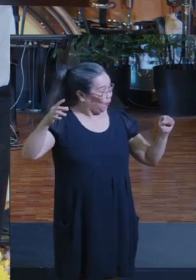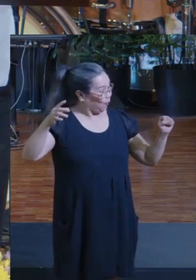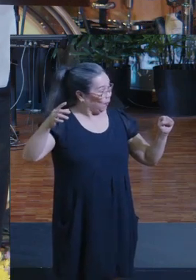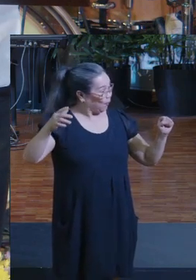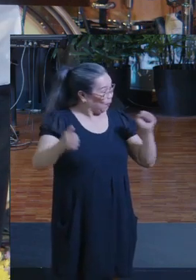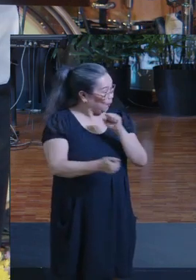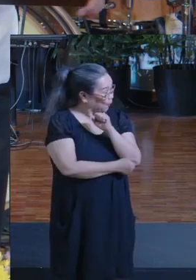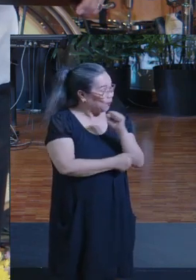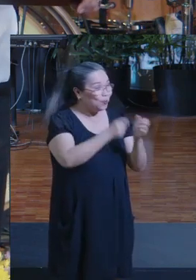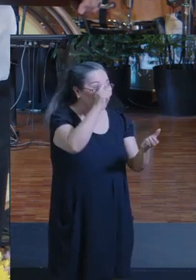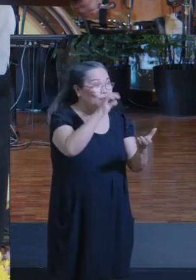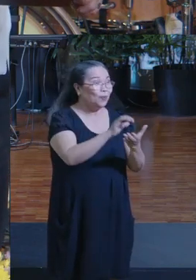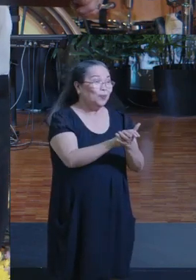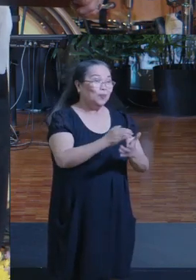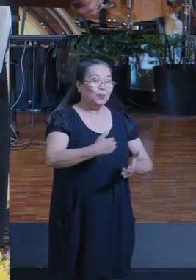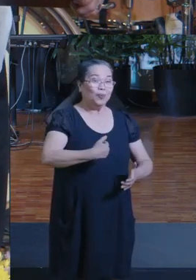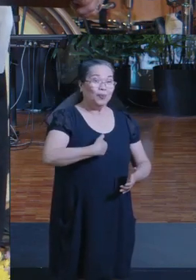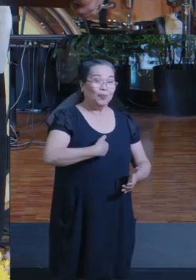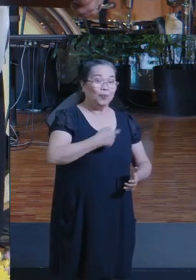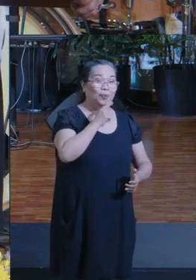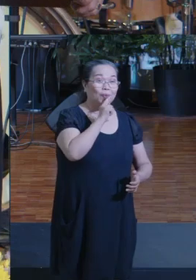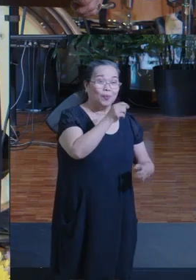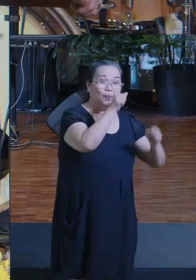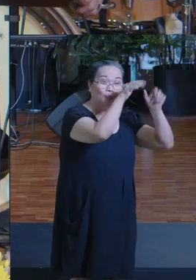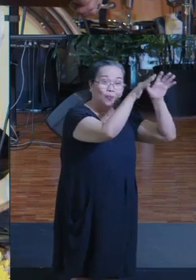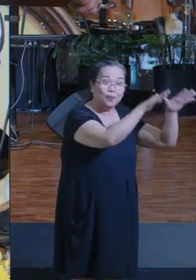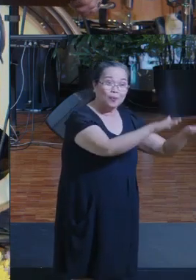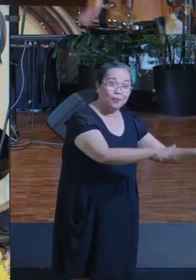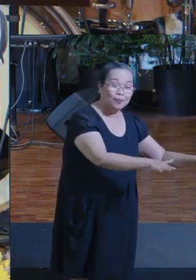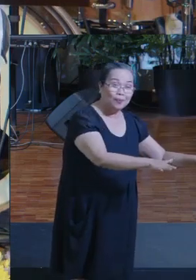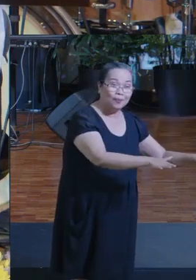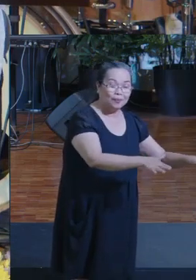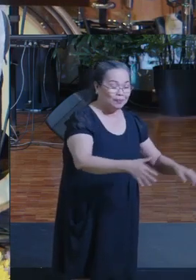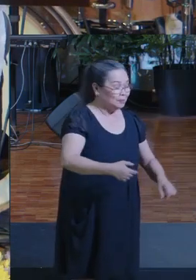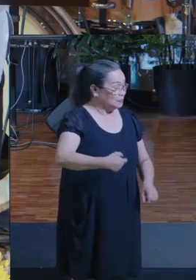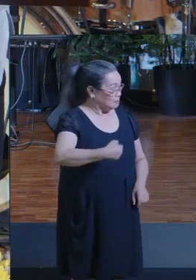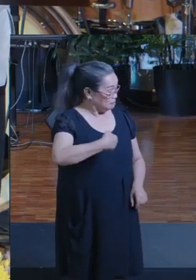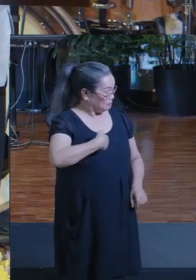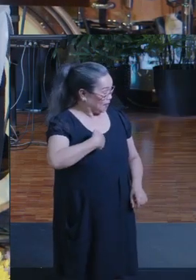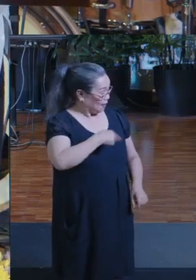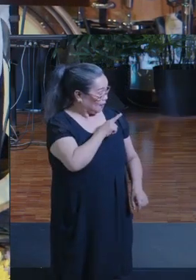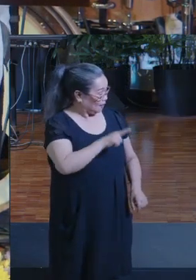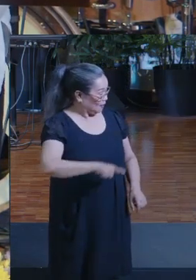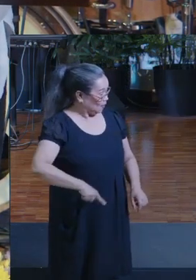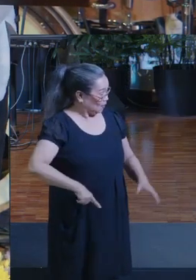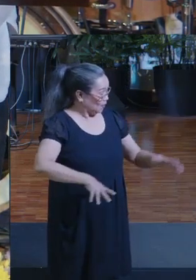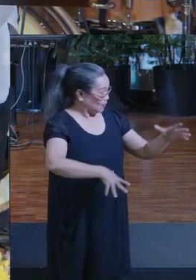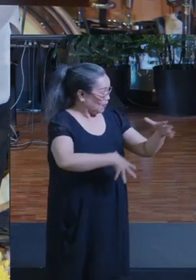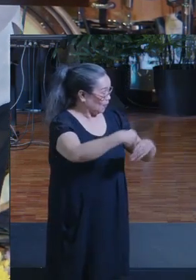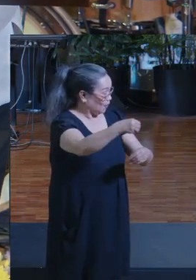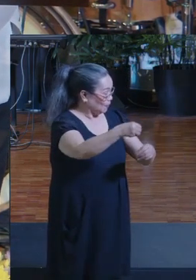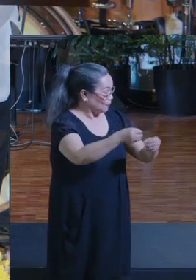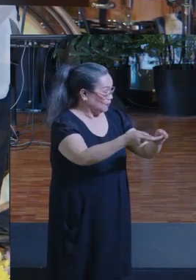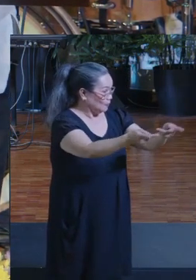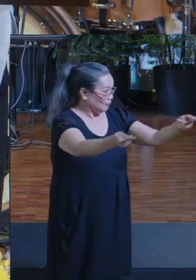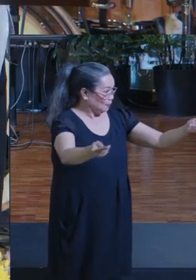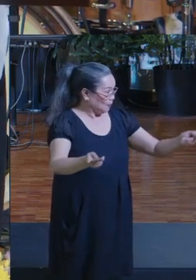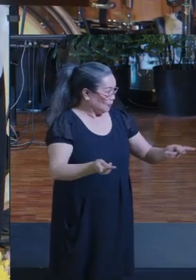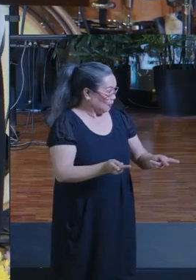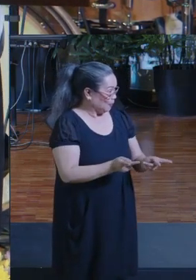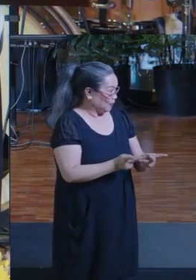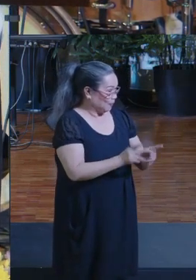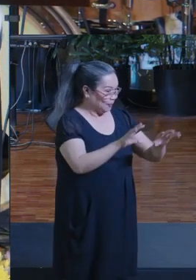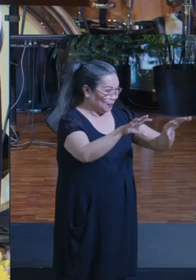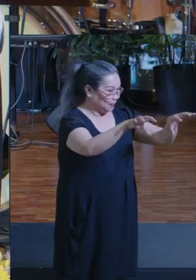Kaya sinabi niya sa verse 7, "I am the Lord who brought you out of Ur of the Chaldeans to give you this land to